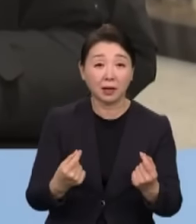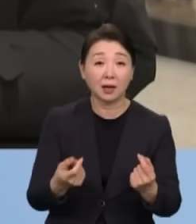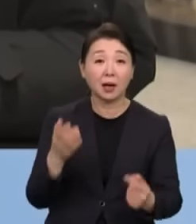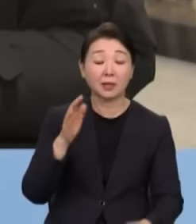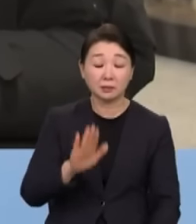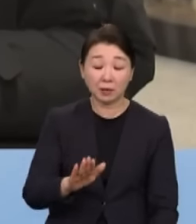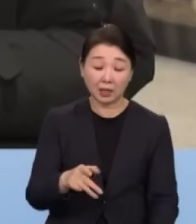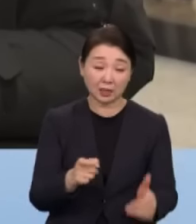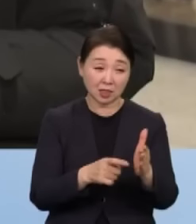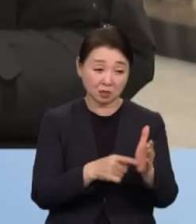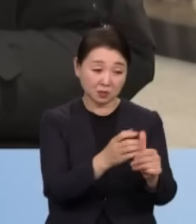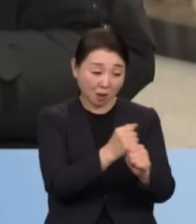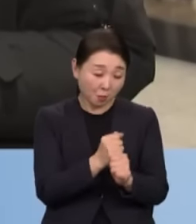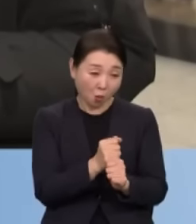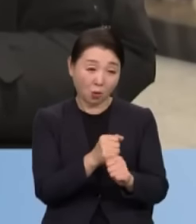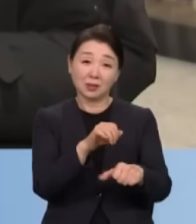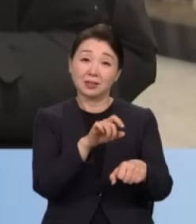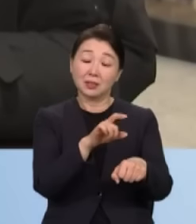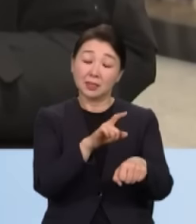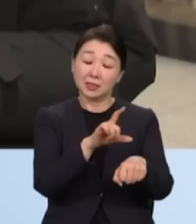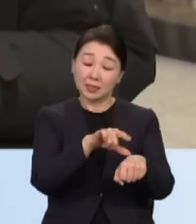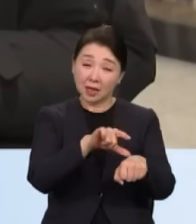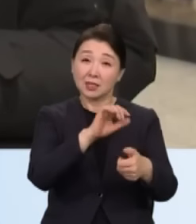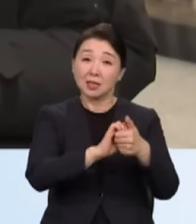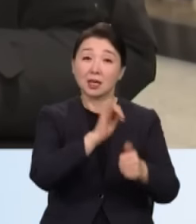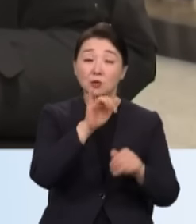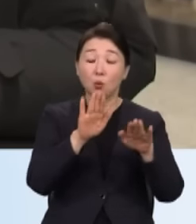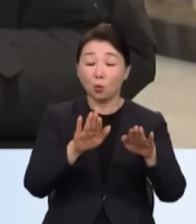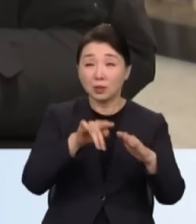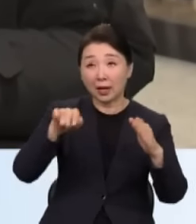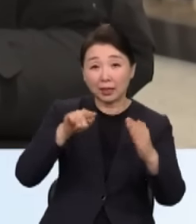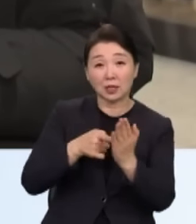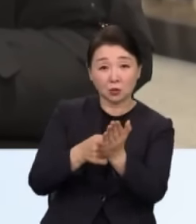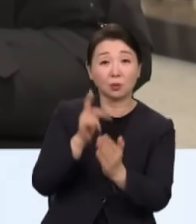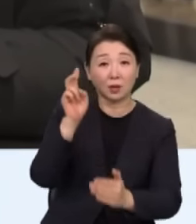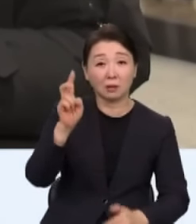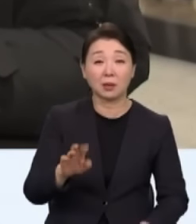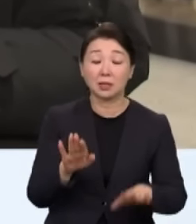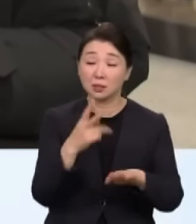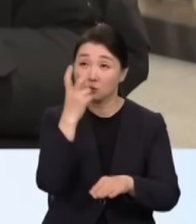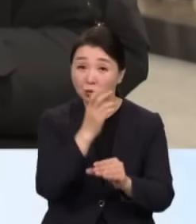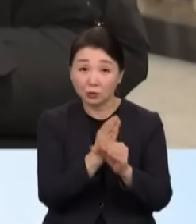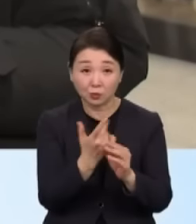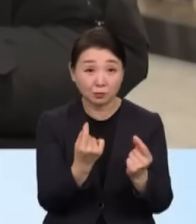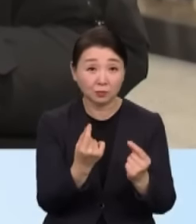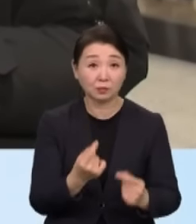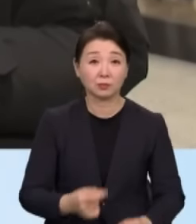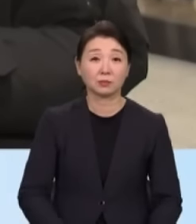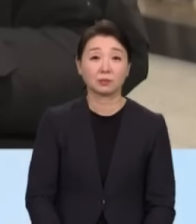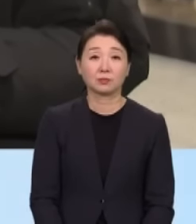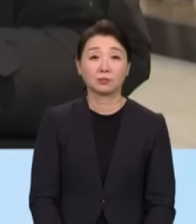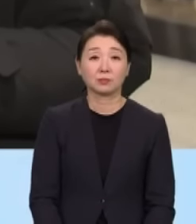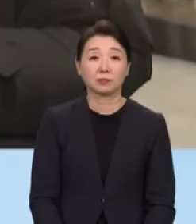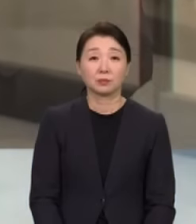이 긴급체포 시한이 있기 때문에 아무래도 오늘 중으로는 청구하지 않을까 싶은데요. 지금은 조사를 받고 있는 겁니까?